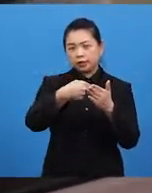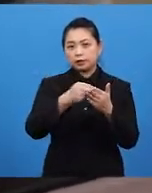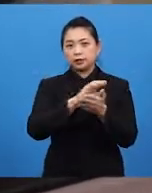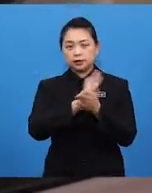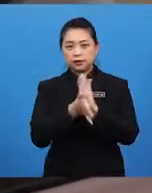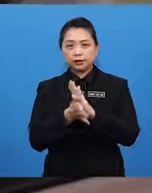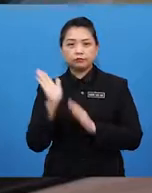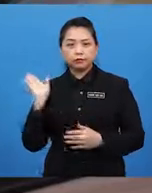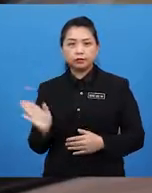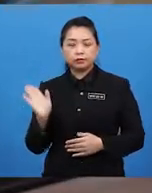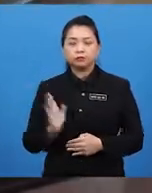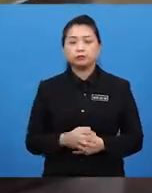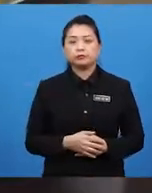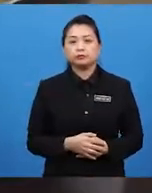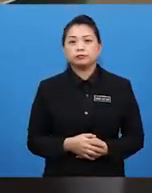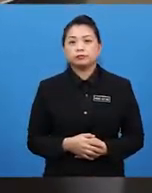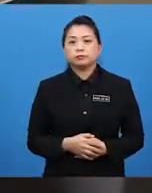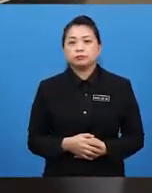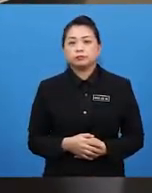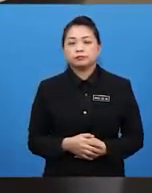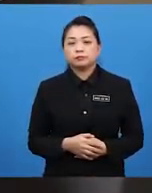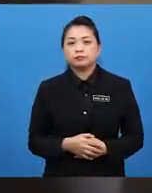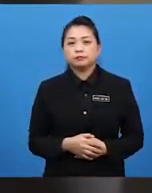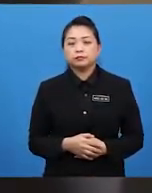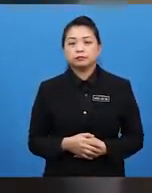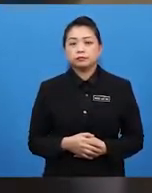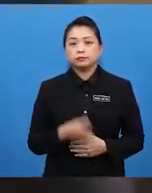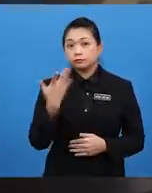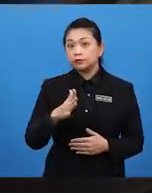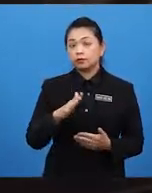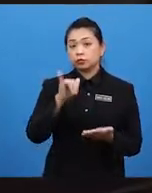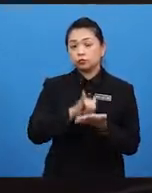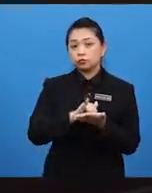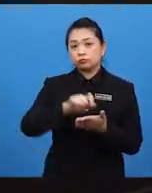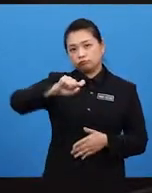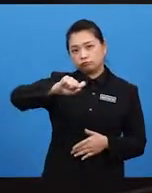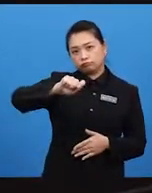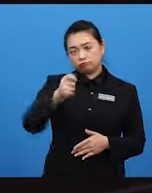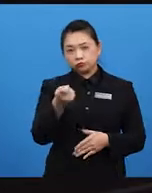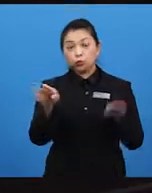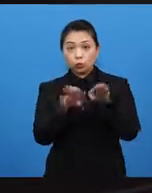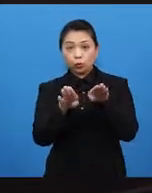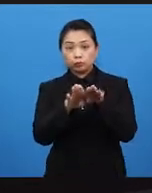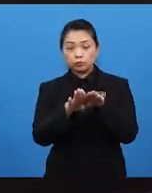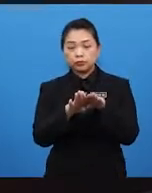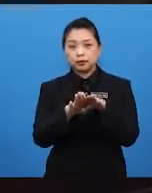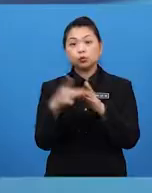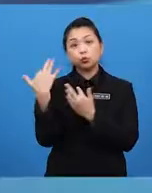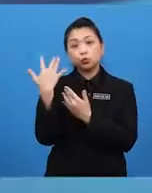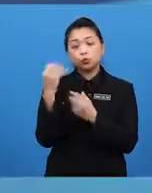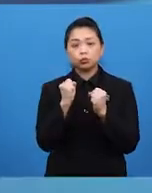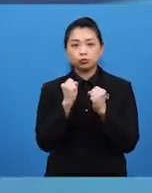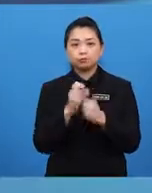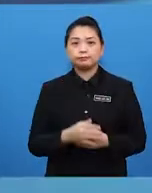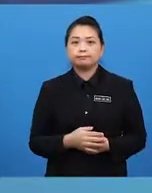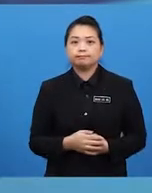Bupati Hai setelah itu matikan api dan sejukkan hu hu